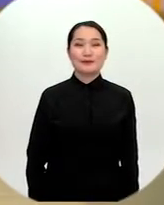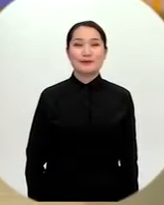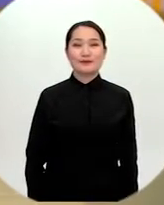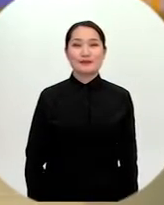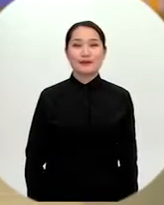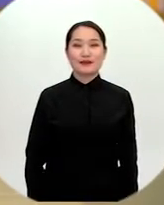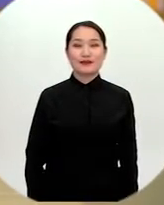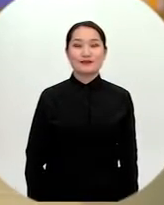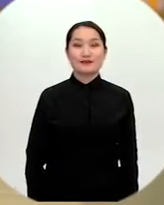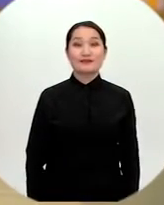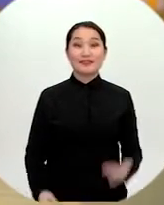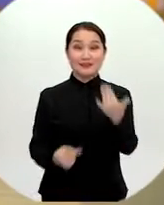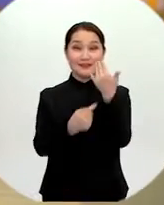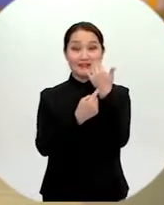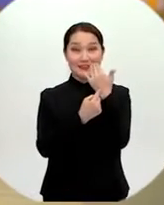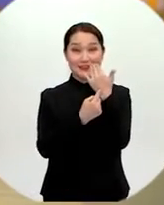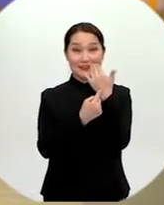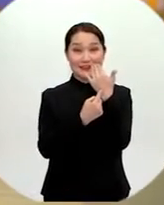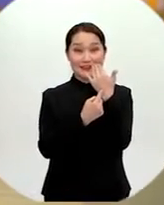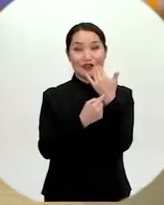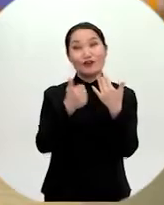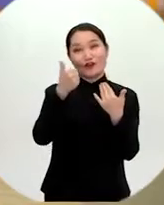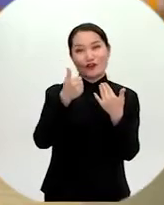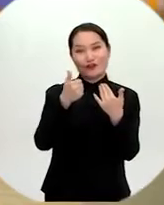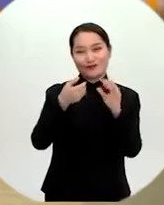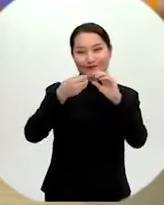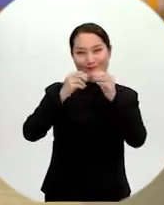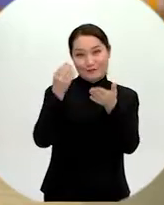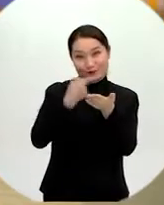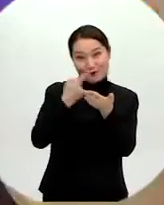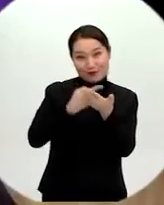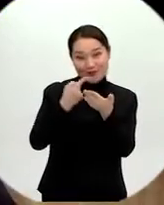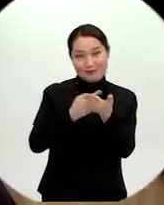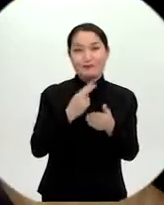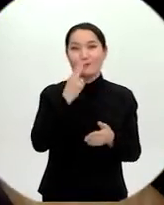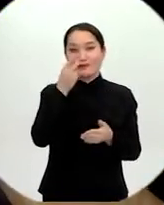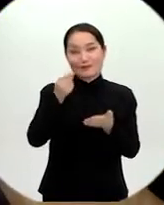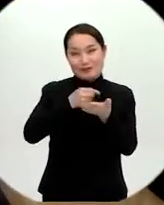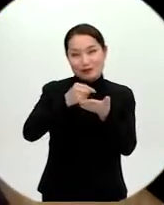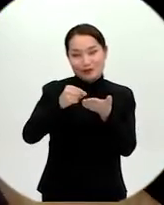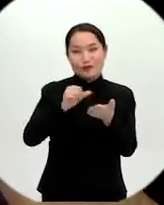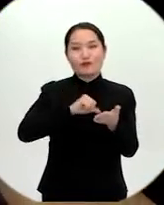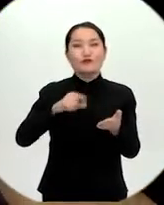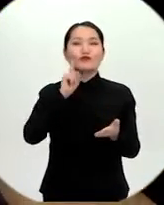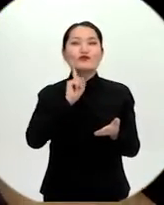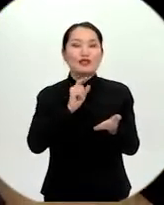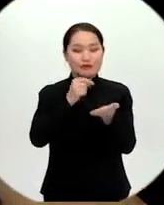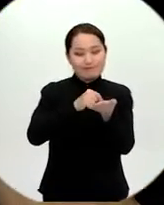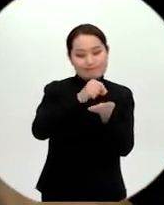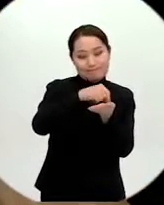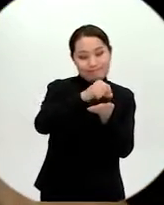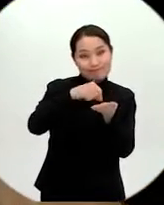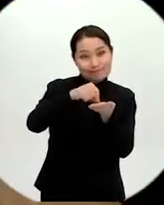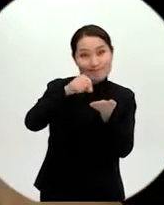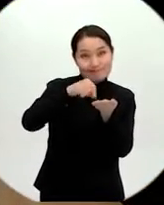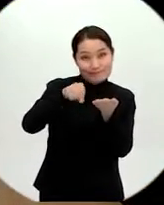За цэцгээ одоо бүгдээрээ бас жоохон чимгэлье. За цэцгээ пламастраараа ахаад дээрээс нэмээд яаж чимгэлж болно. За